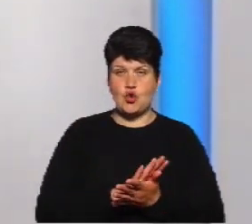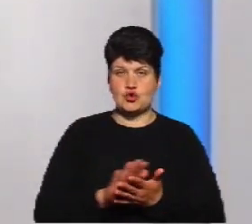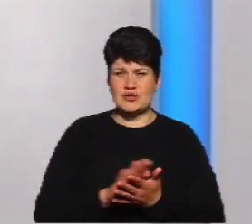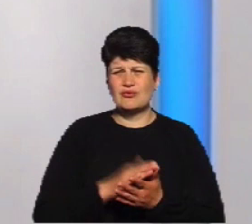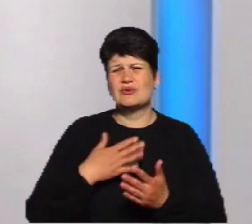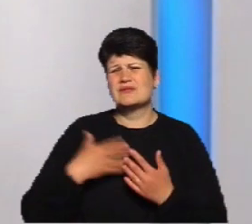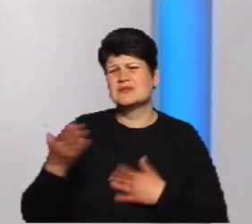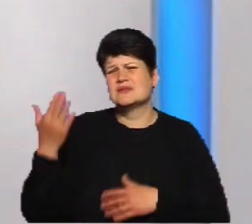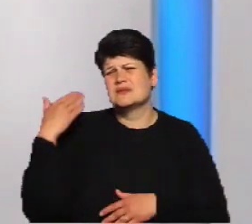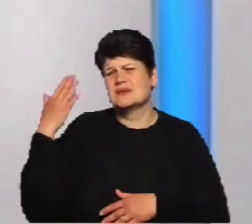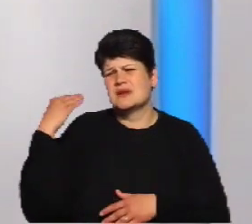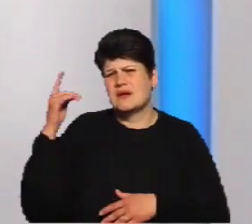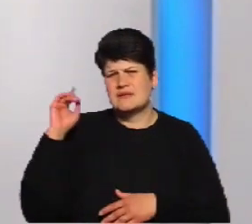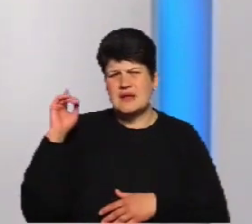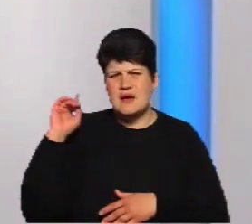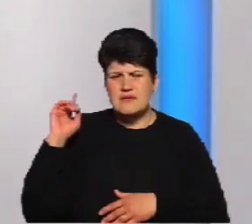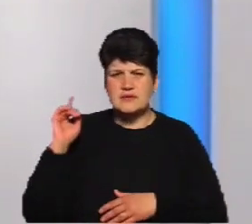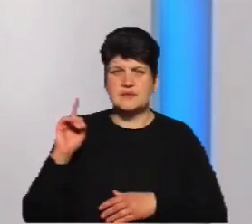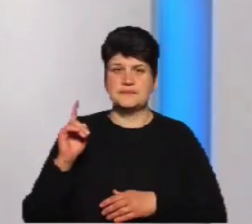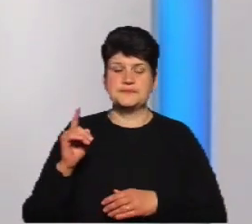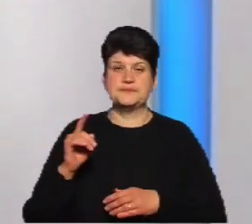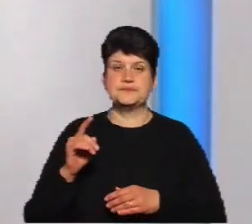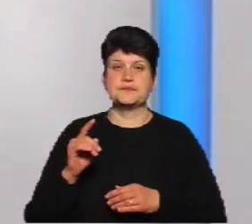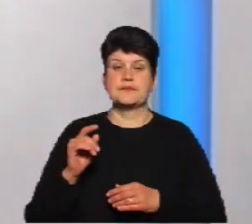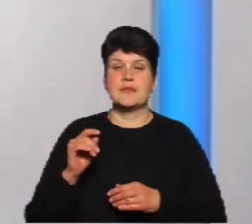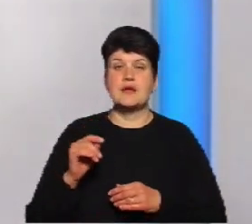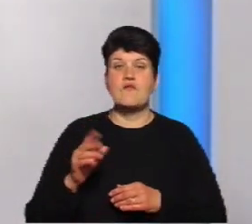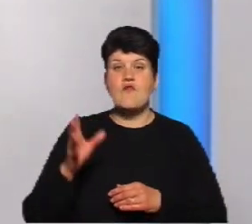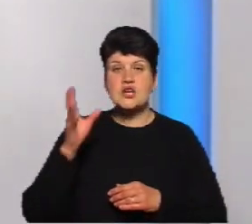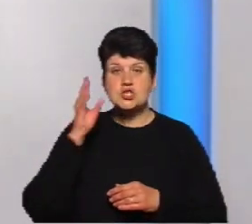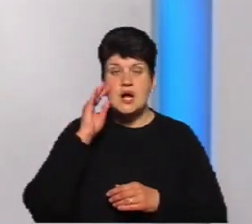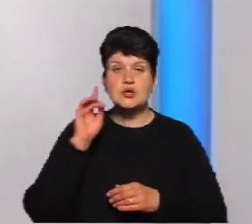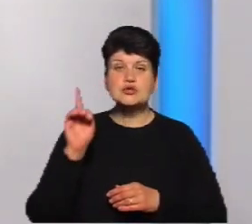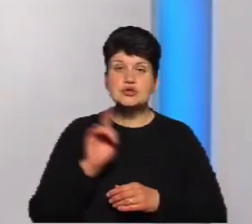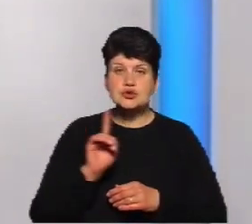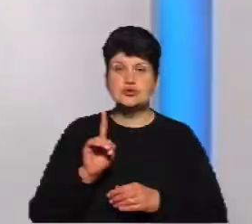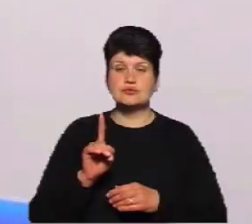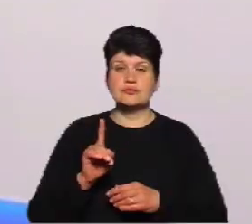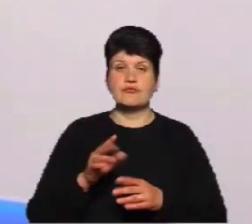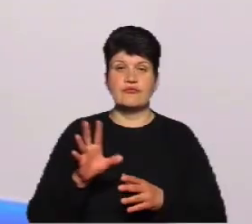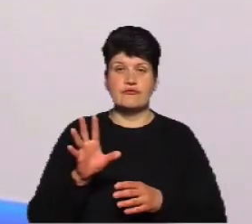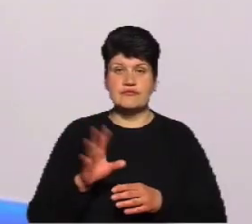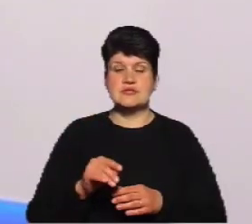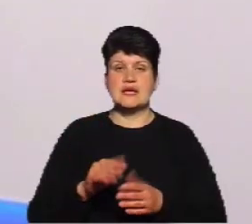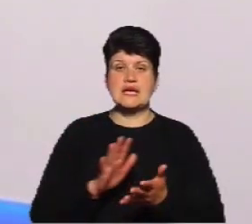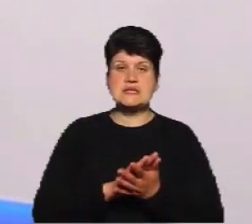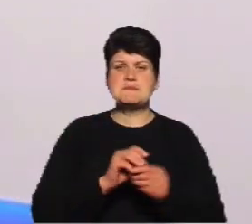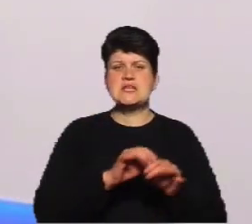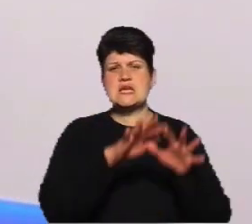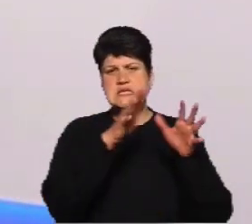на рівні менталітету, на жаль, вважалося, що все від нас, так само як сміттєзвалища, так